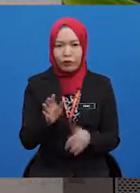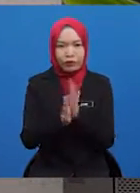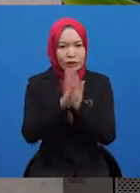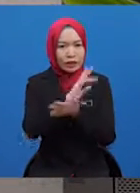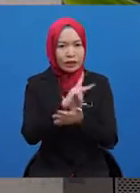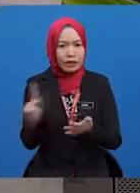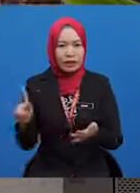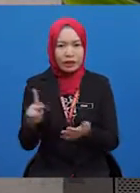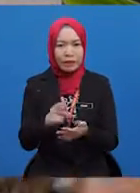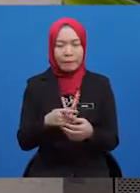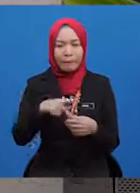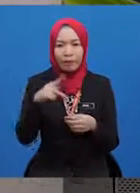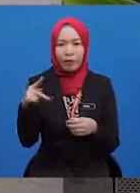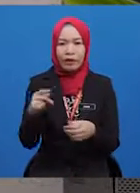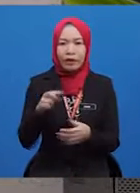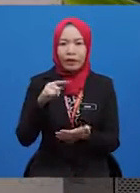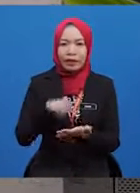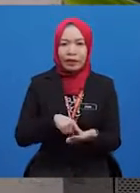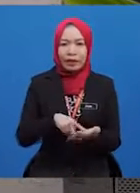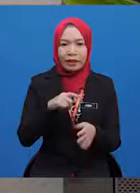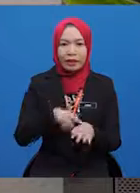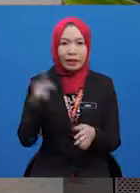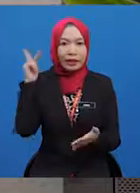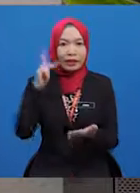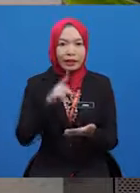Kia dikenali ramai.